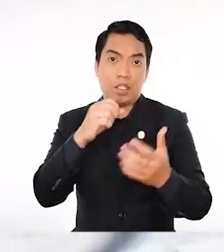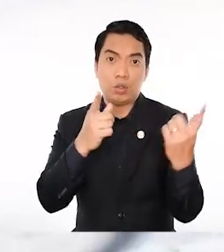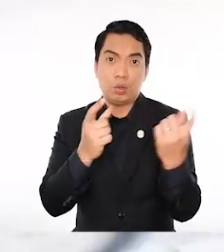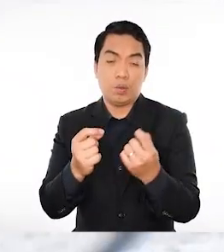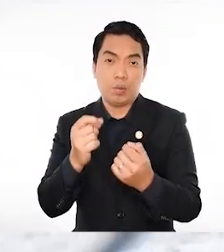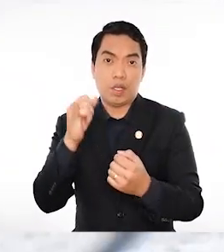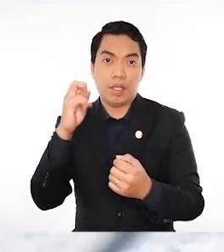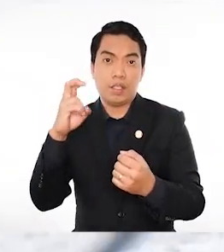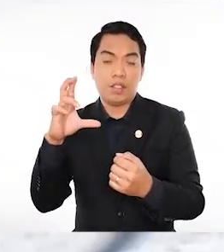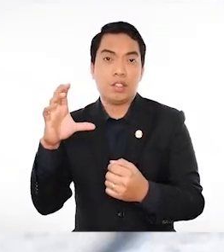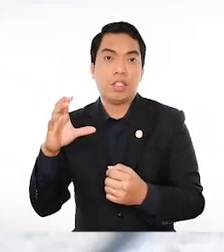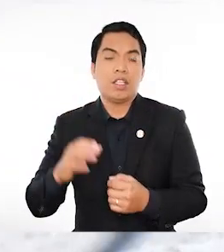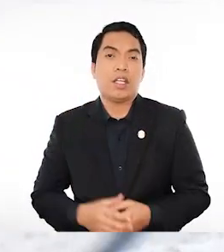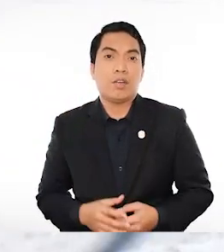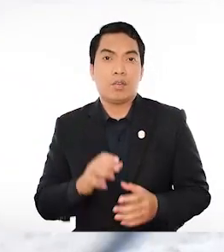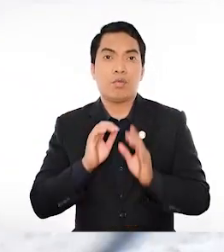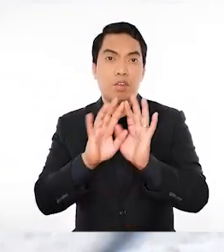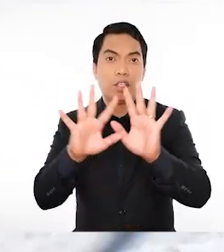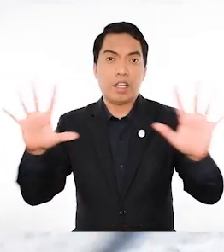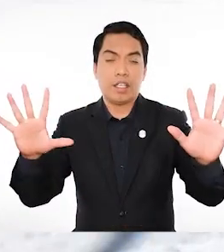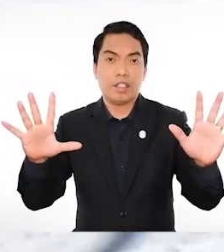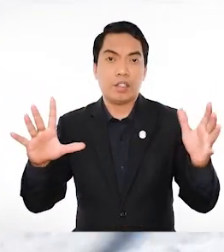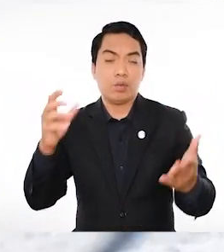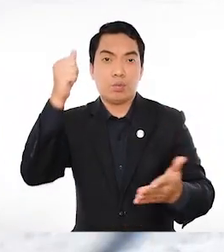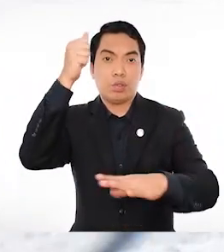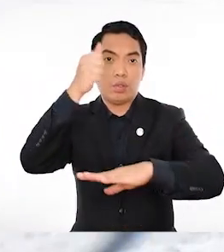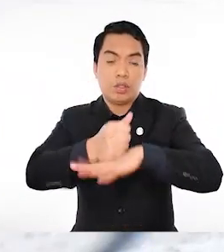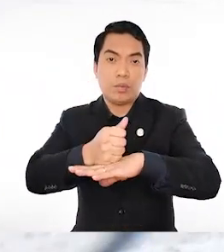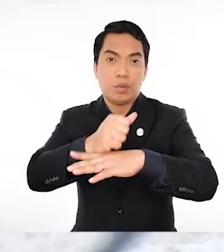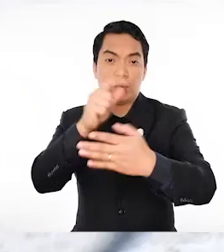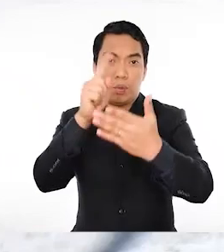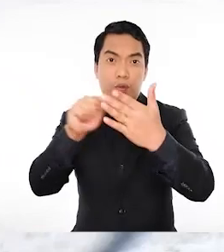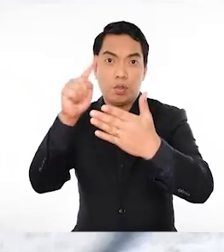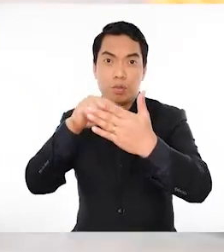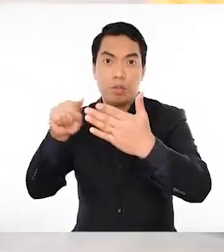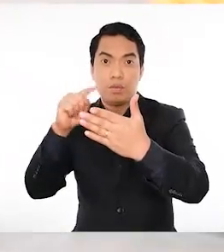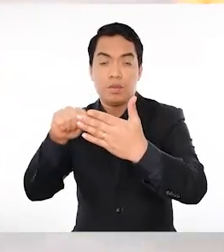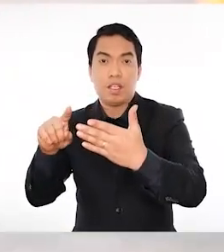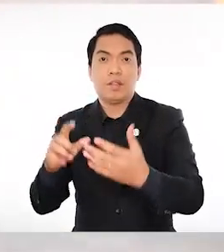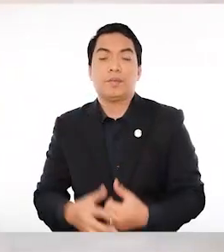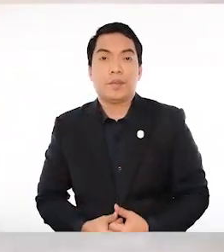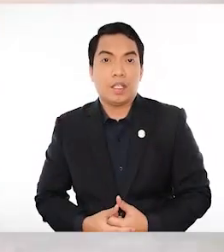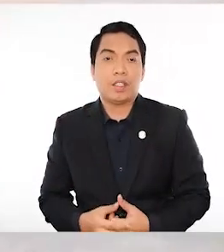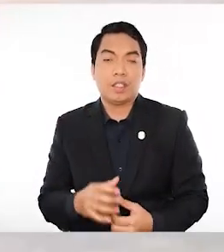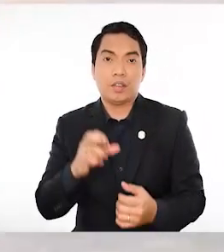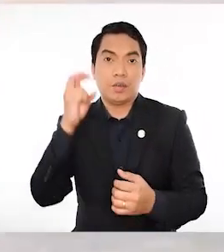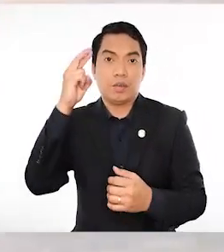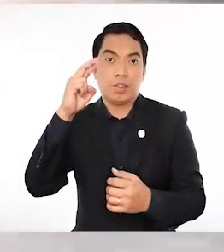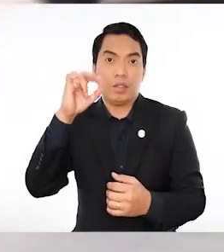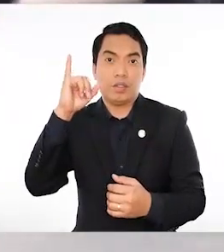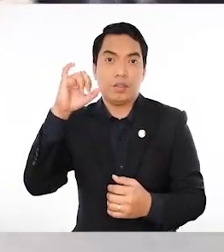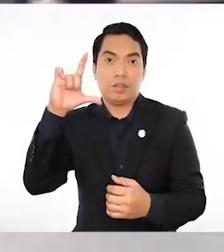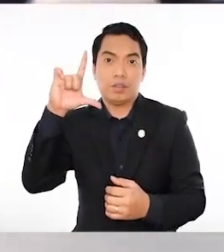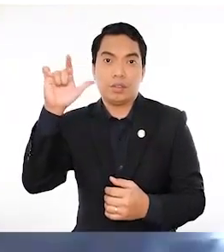mga frontliners na nakadestino sa checkpoints sa Barangay Rizal, lungsod ng